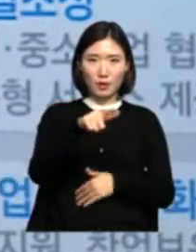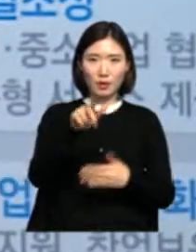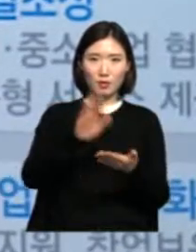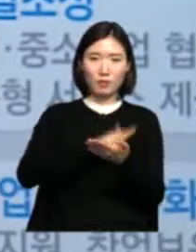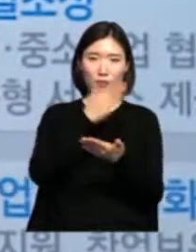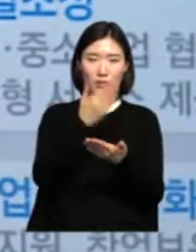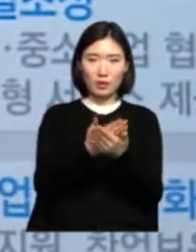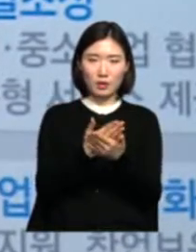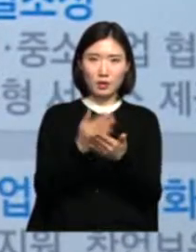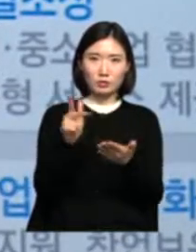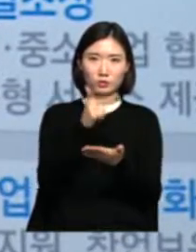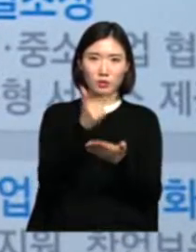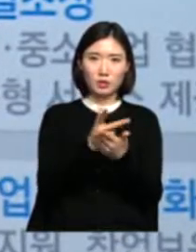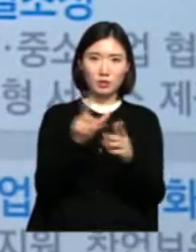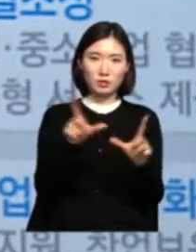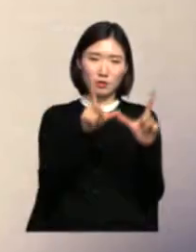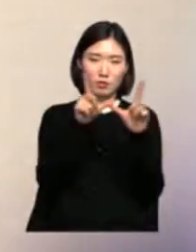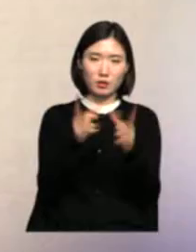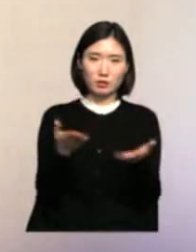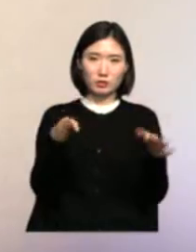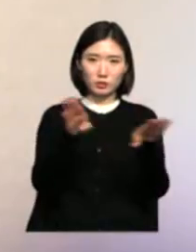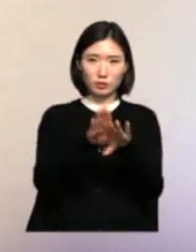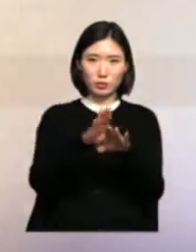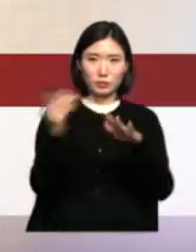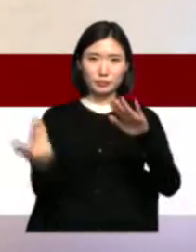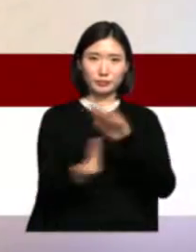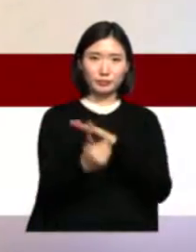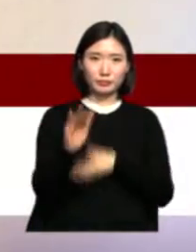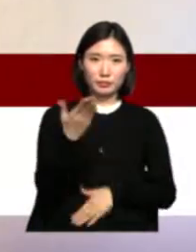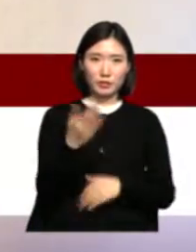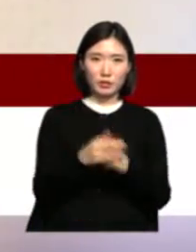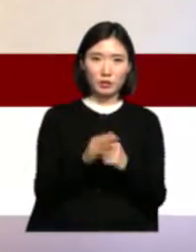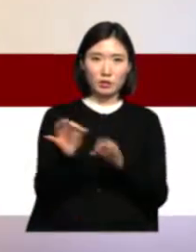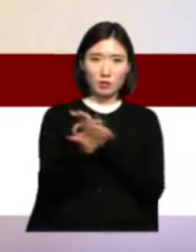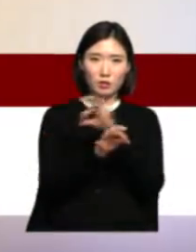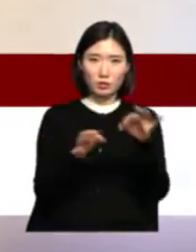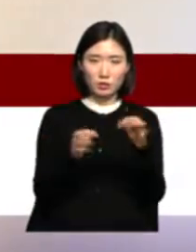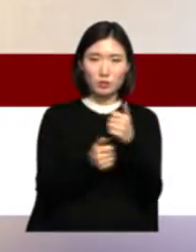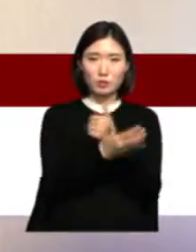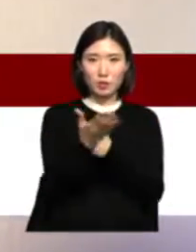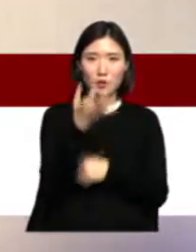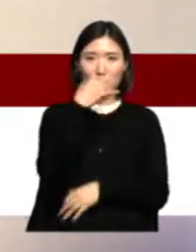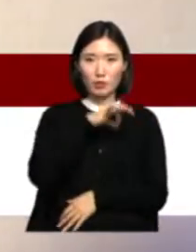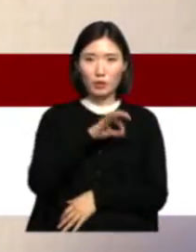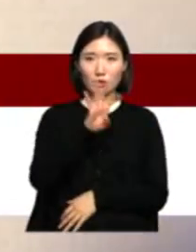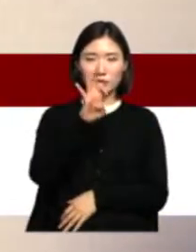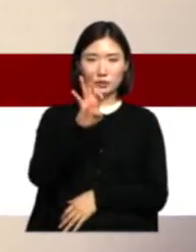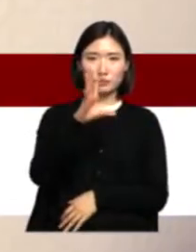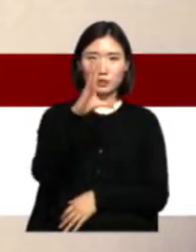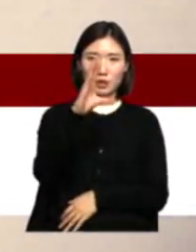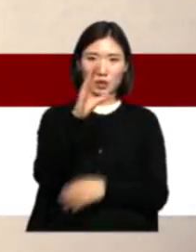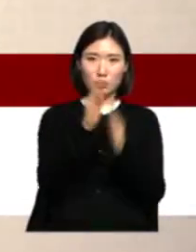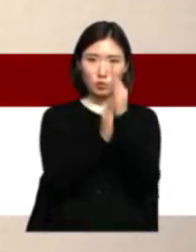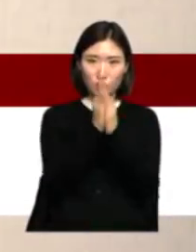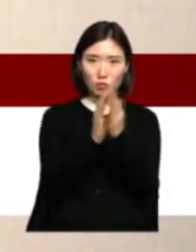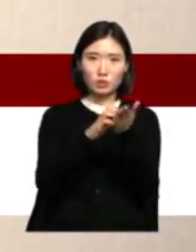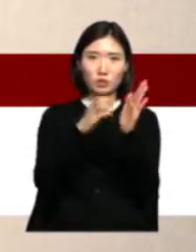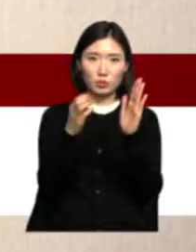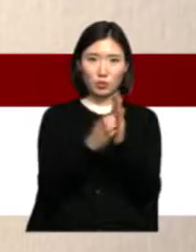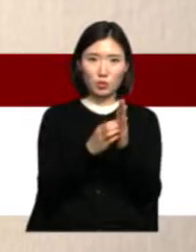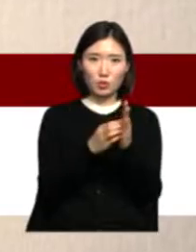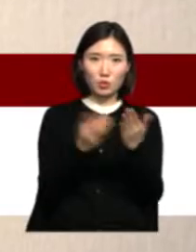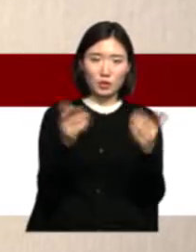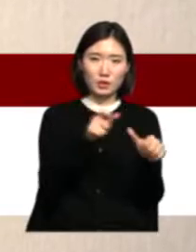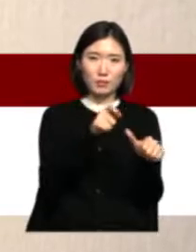같은 생활시설도 조성됩니다. 유통업무 지역 저희가 경제적 파급 효과는 14조 원 정도를 예상하고 있고요. 고용 효과도 한 2만 8천